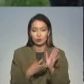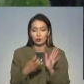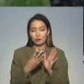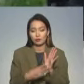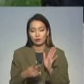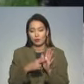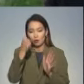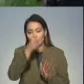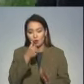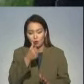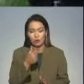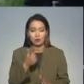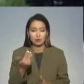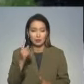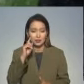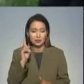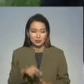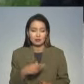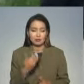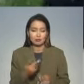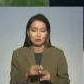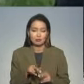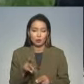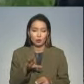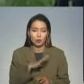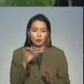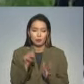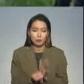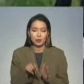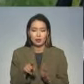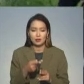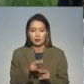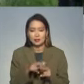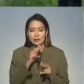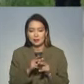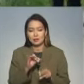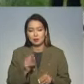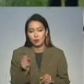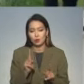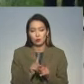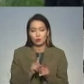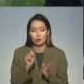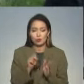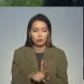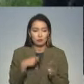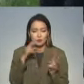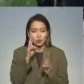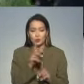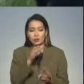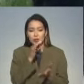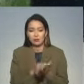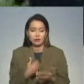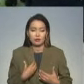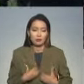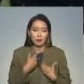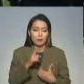года рождения. Вы его знаете, Милан Паник. Он был убит, и его сестра Дака тоже подруга Йованы. Я не знаю, что сказать. Я в шоке.